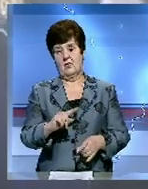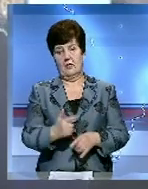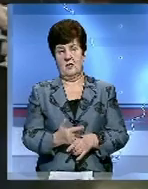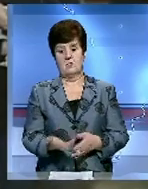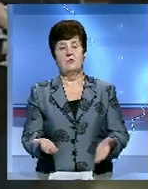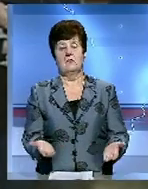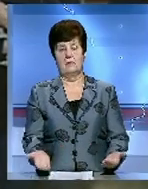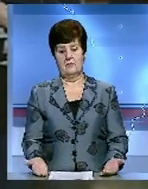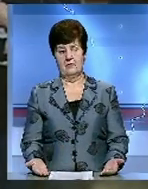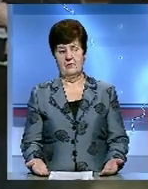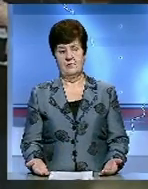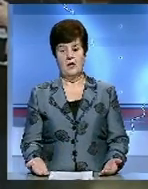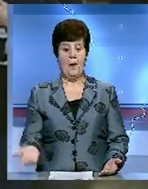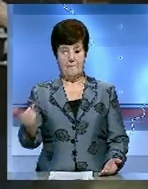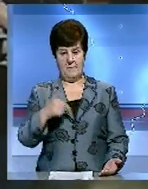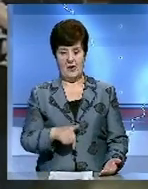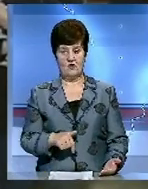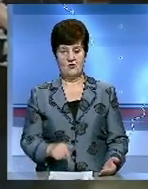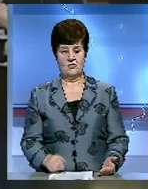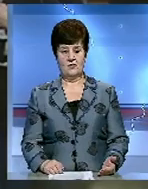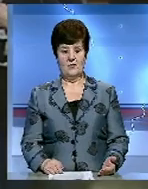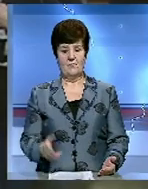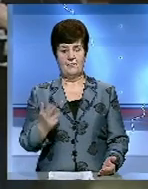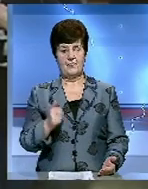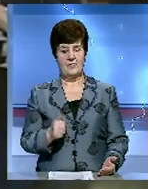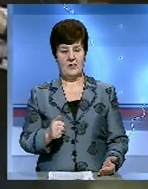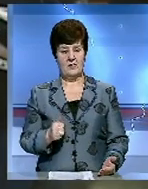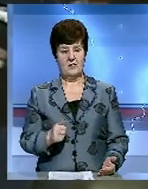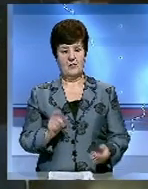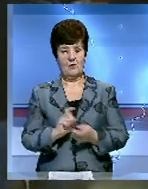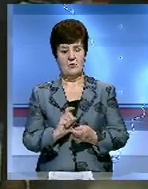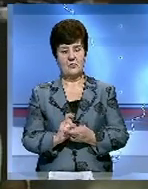acasă. Mergi? Doar dacă mă duci acasă. Promit.